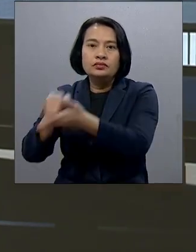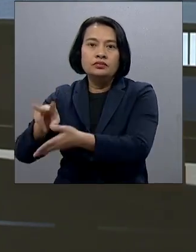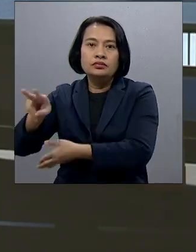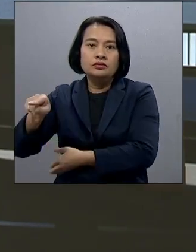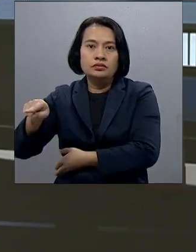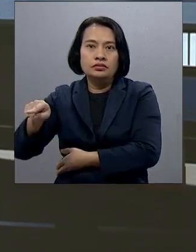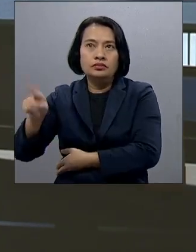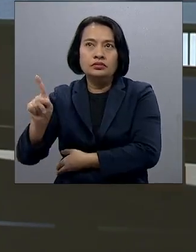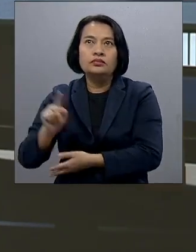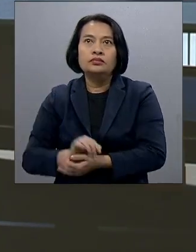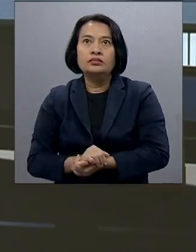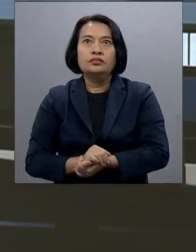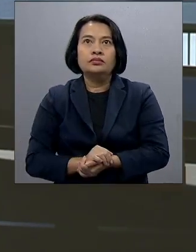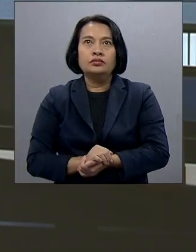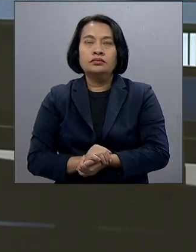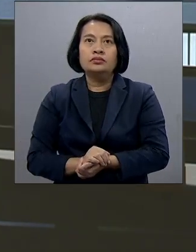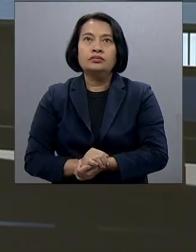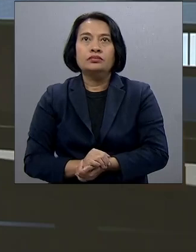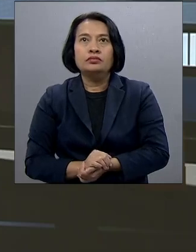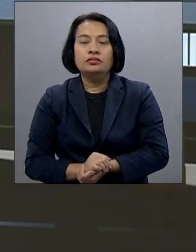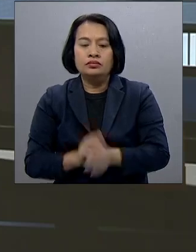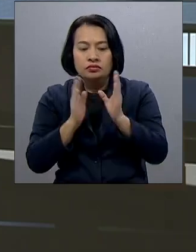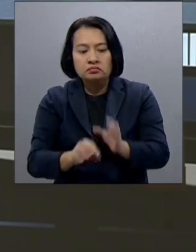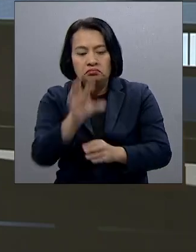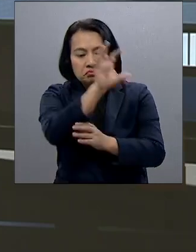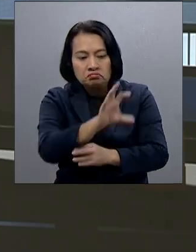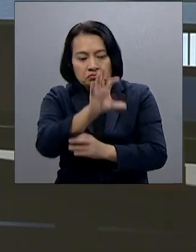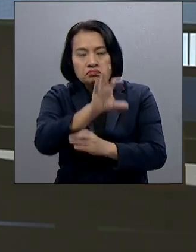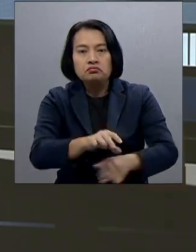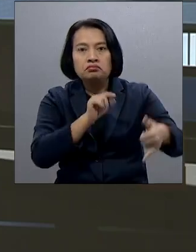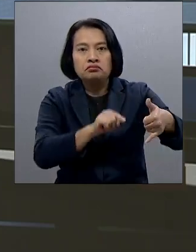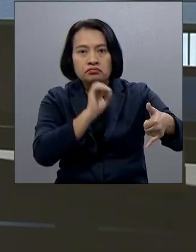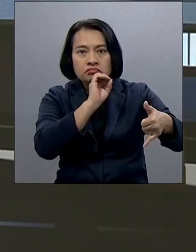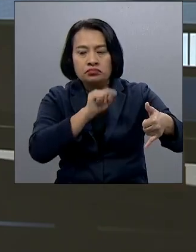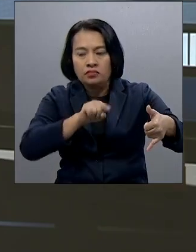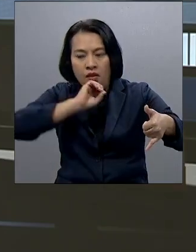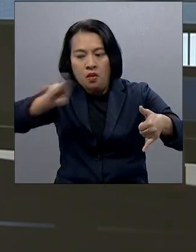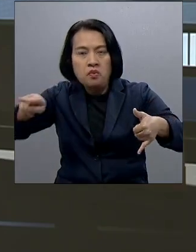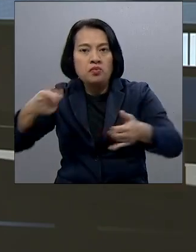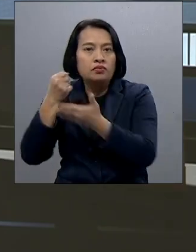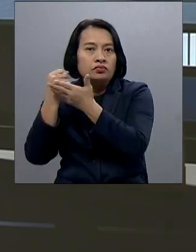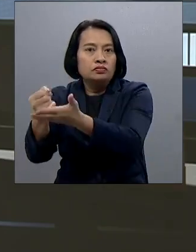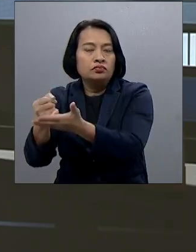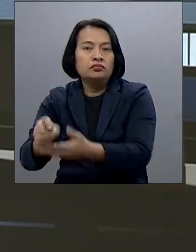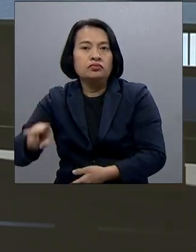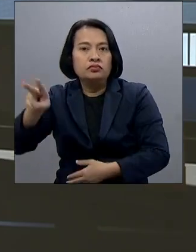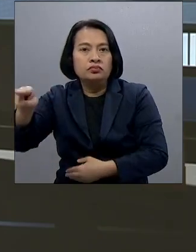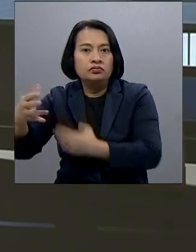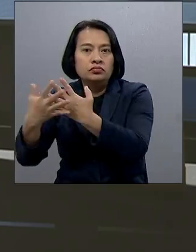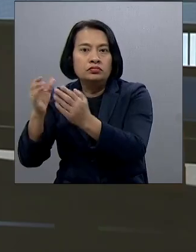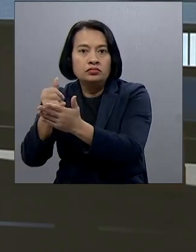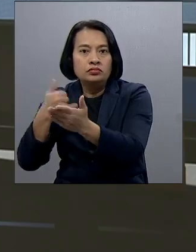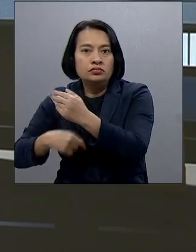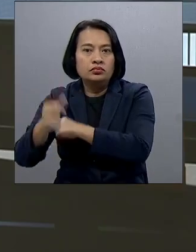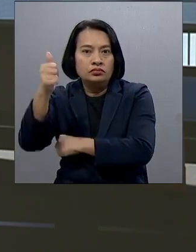ำก็มีคนเนี่ยไปหลอกเป็นผู้ก่อเหตุบอกว่าจะสามารถช่วยสามีออกมาจากเรือนจำได้นะคะแต่ว่